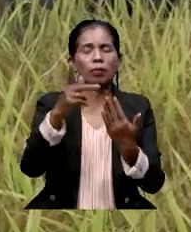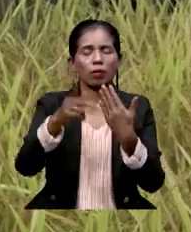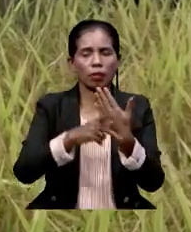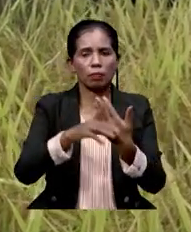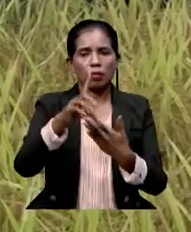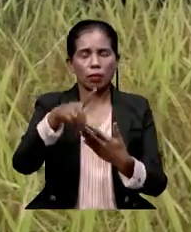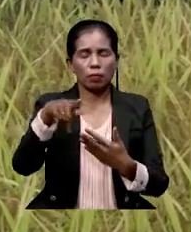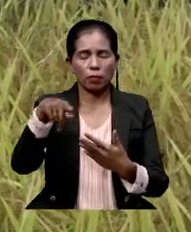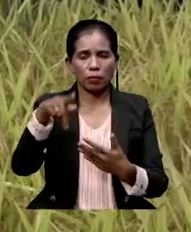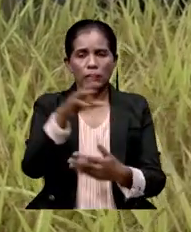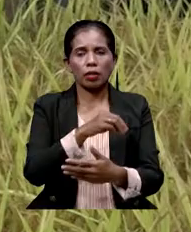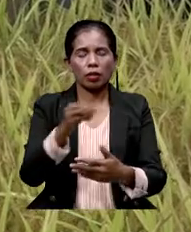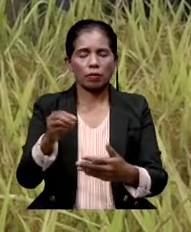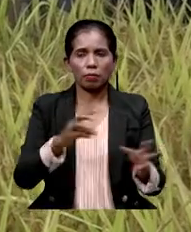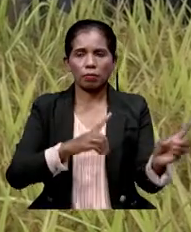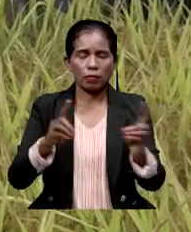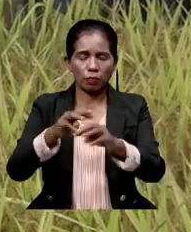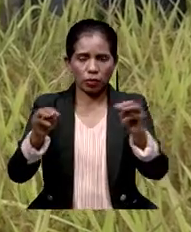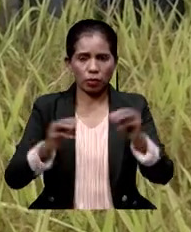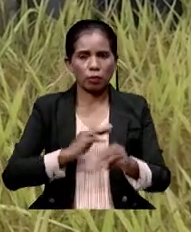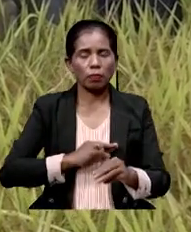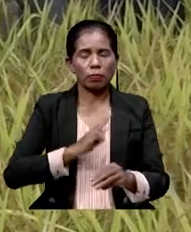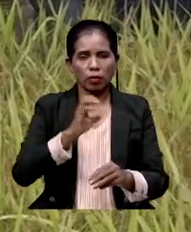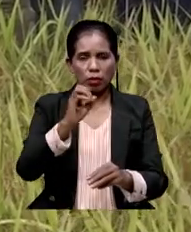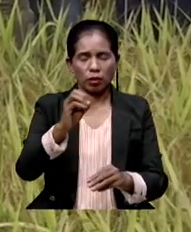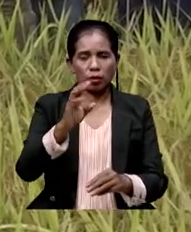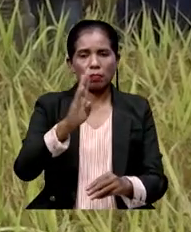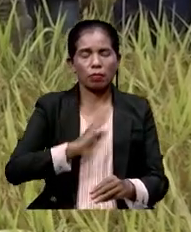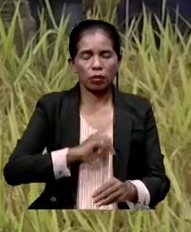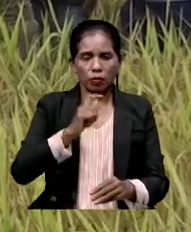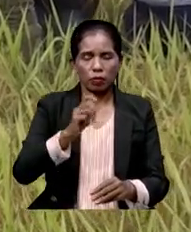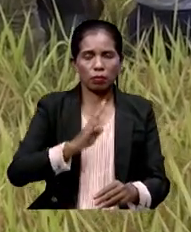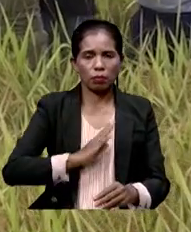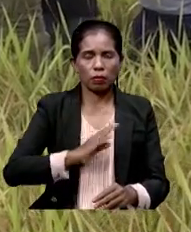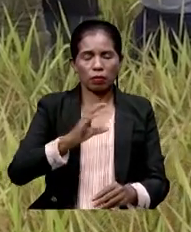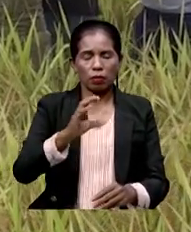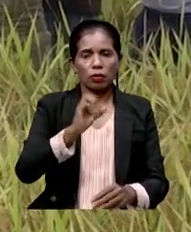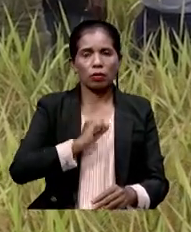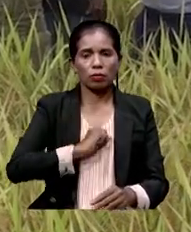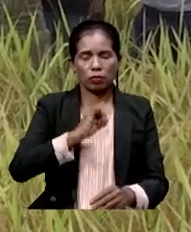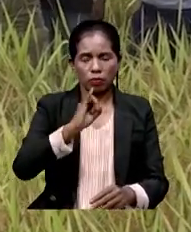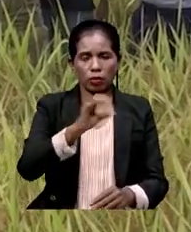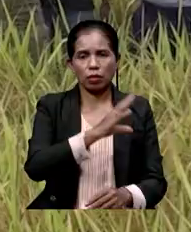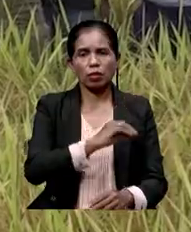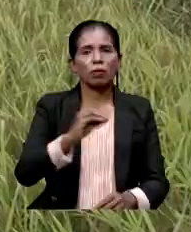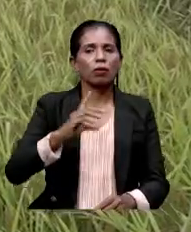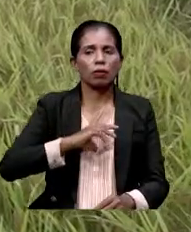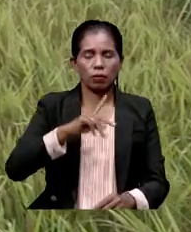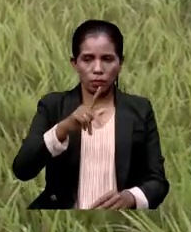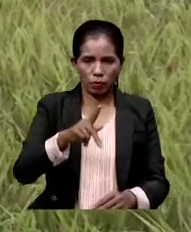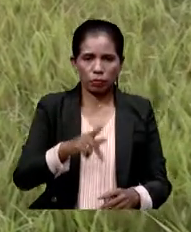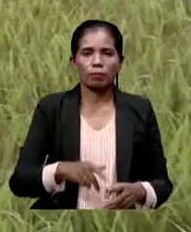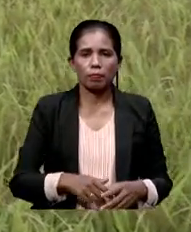ne implementa ih munisipi Bobonaru manatutu baukau kova lima vikeke manufai no lauteng. Tito Silva, GMN.